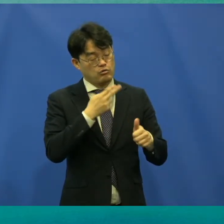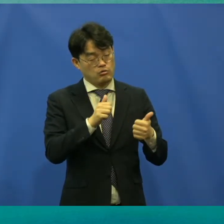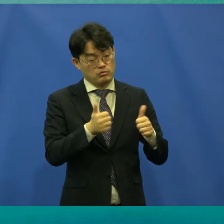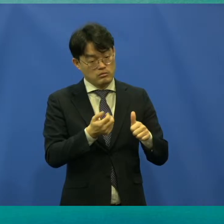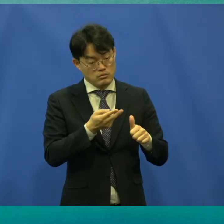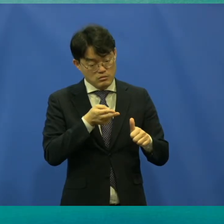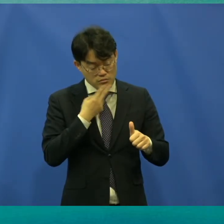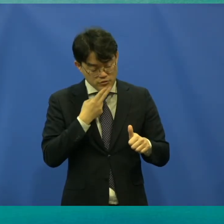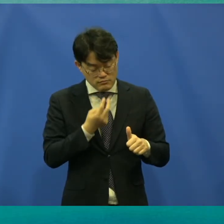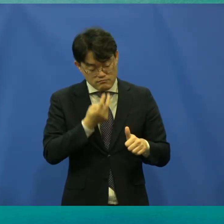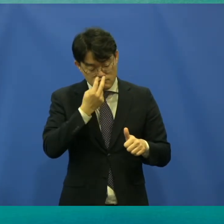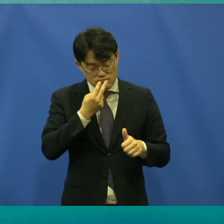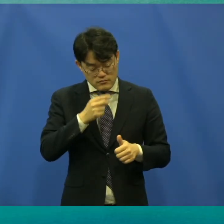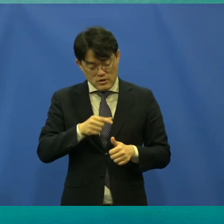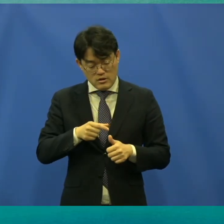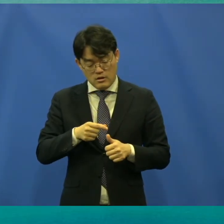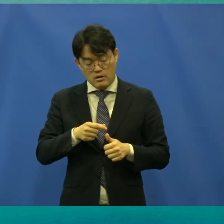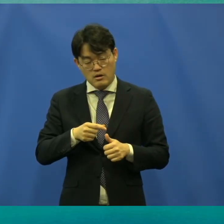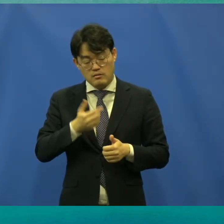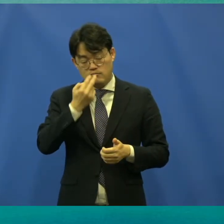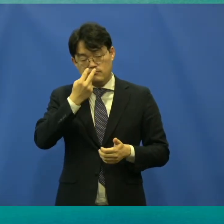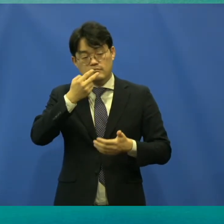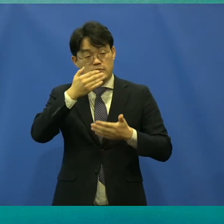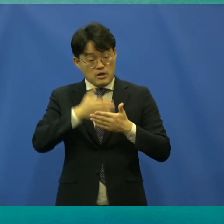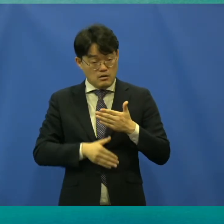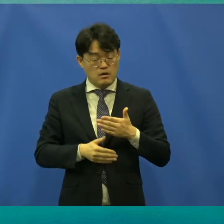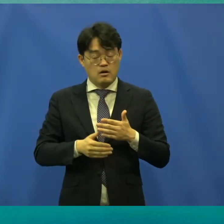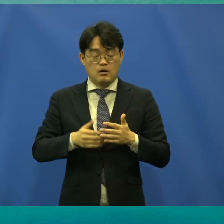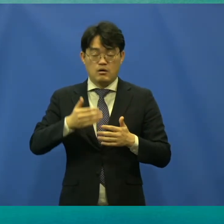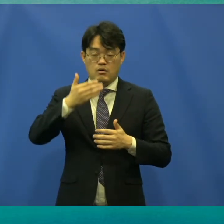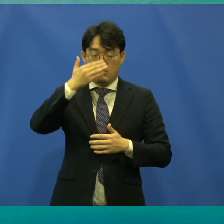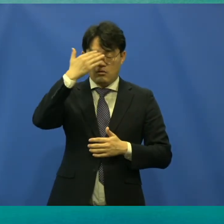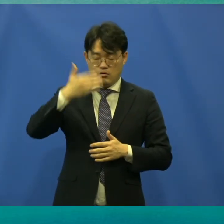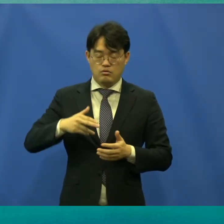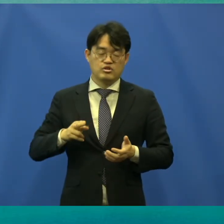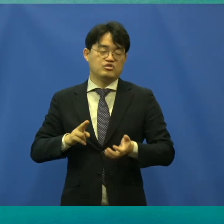여러분, 내가 모르는 가운데 하나님이 살려주신 것은 얼마나 될까요?